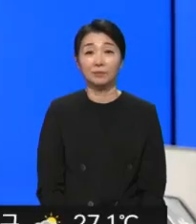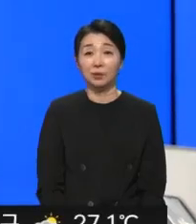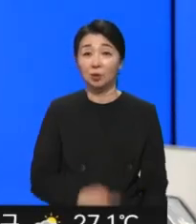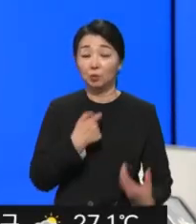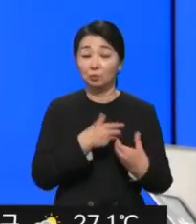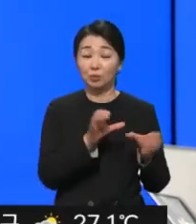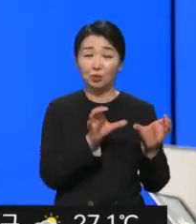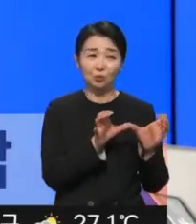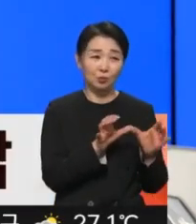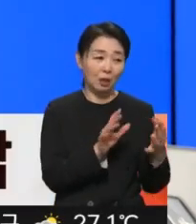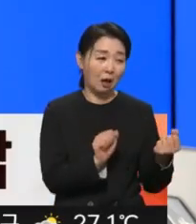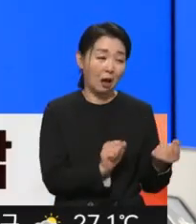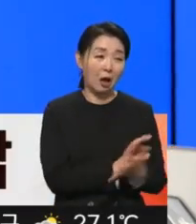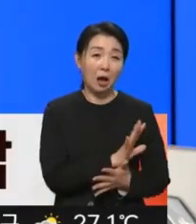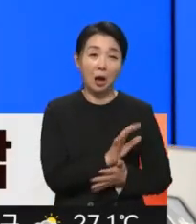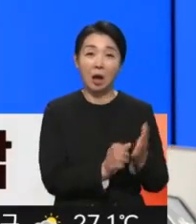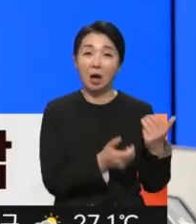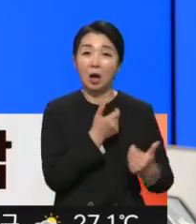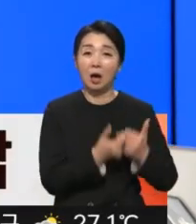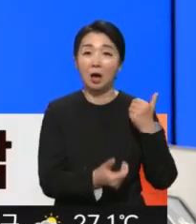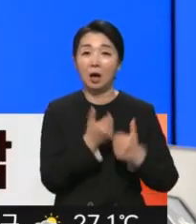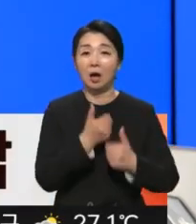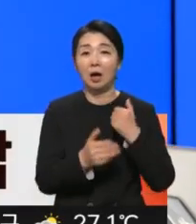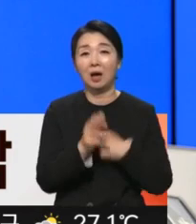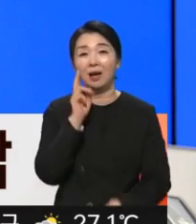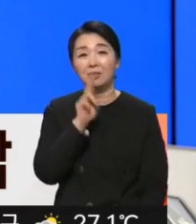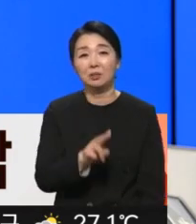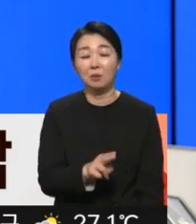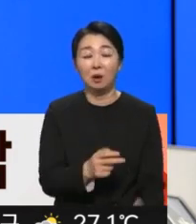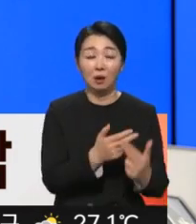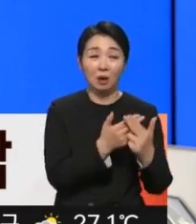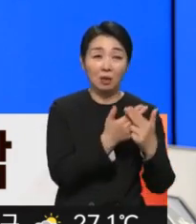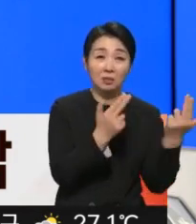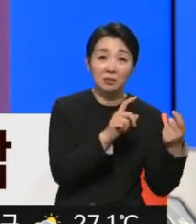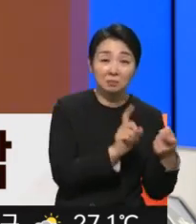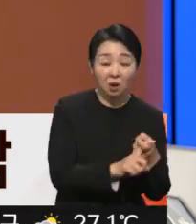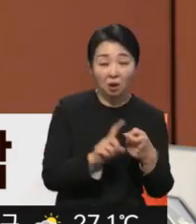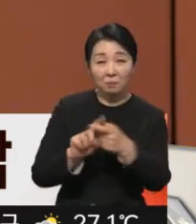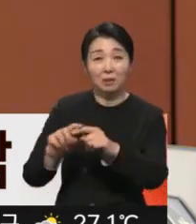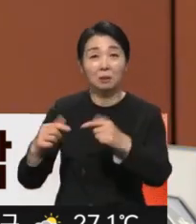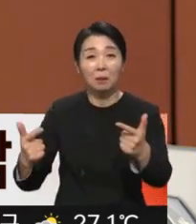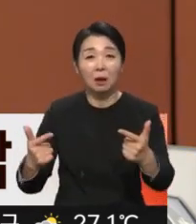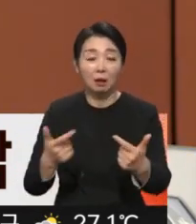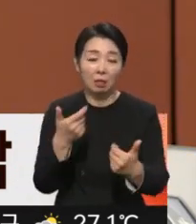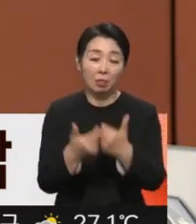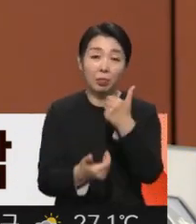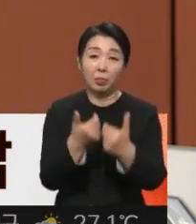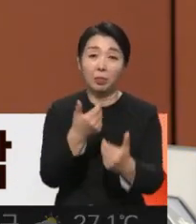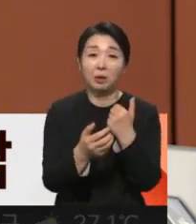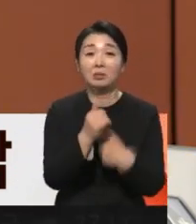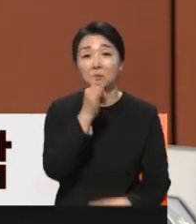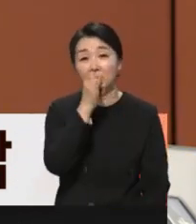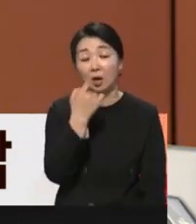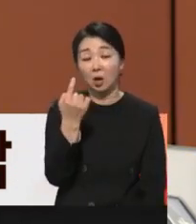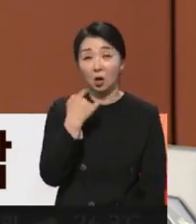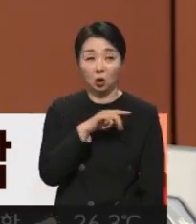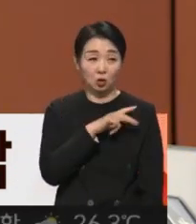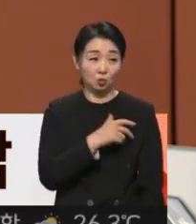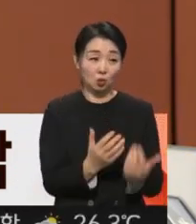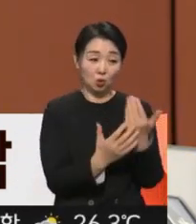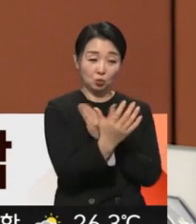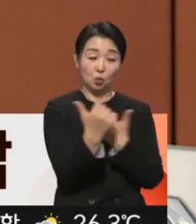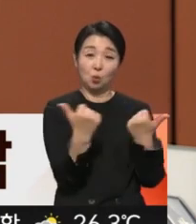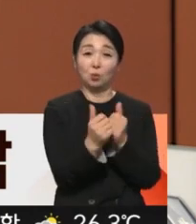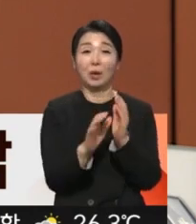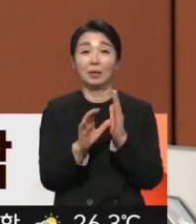민주당 내 계파 갈등이 심화되고 있습니다. 여러 사안을 두고 친명계와 비명계 간의 의견 대립이 두드러지는데요. 어제 의총에서는